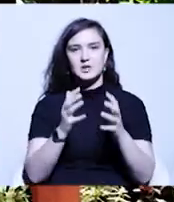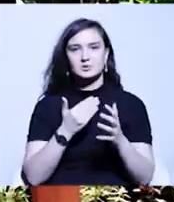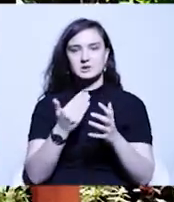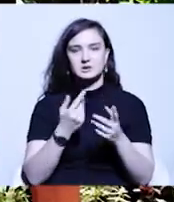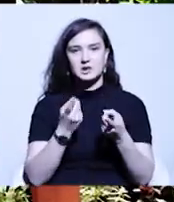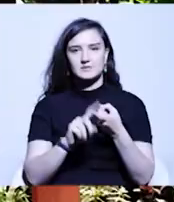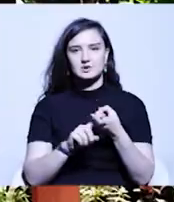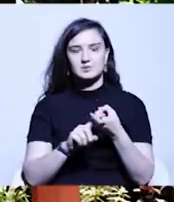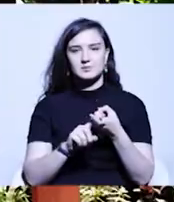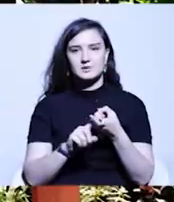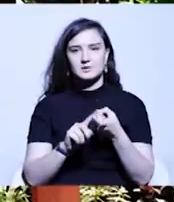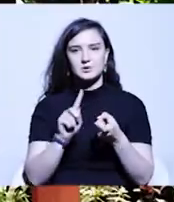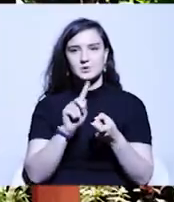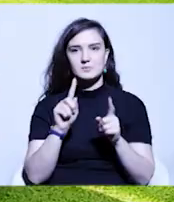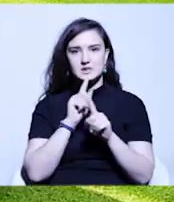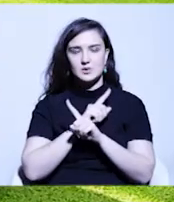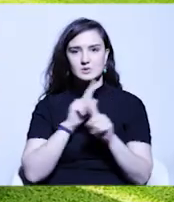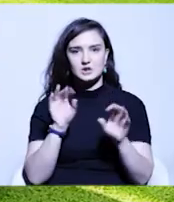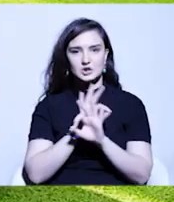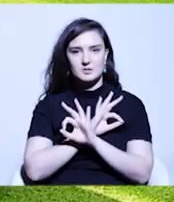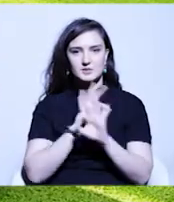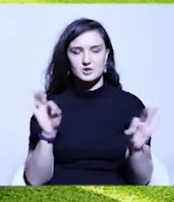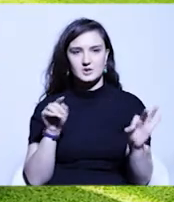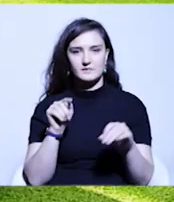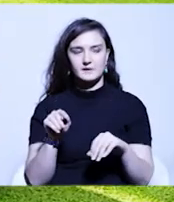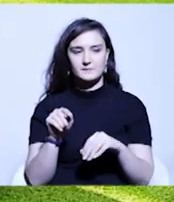მიმართ, რომ საოცრად შთამბეჭდავი